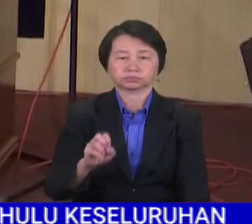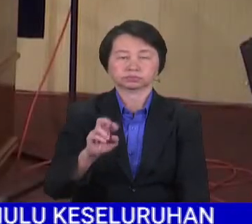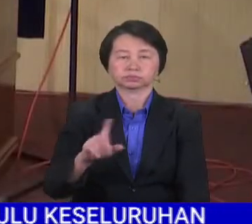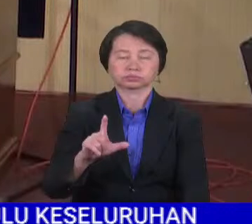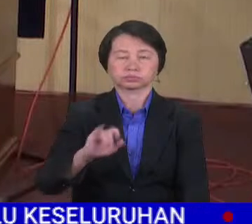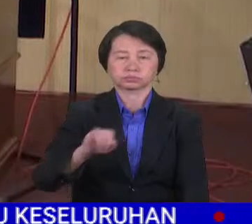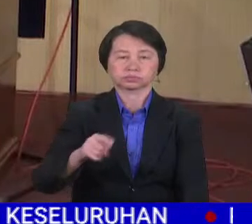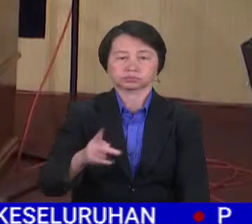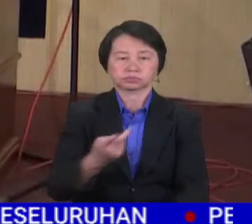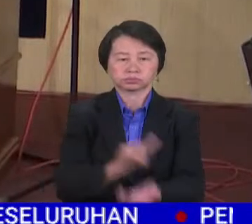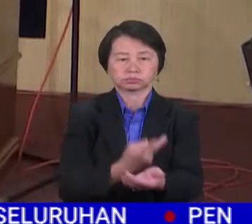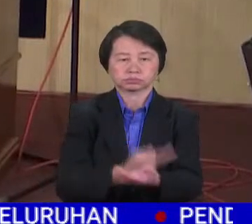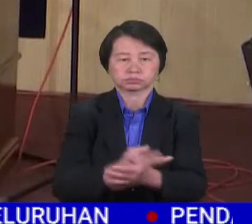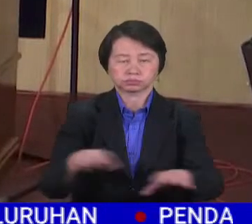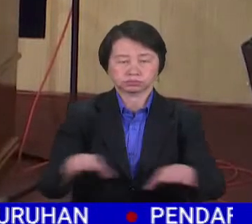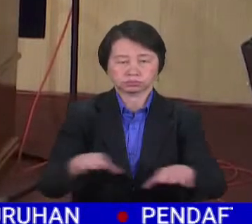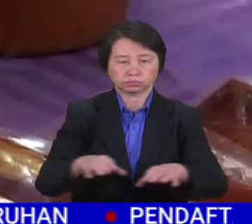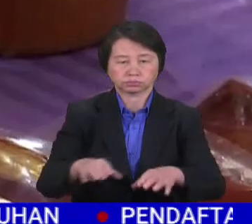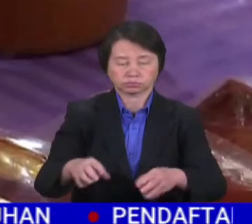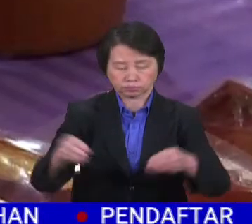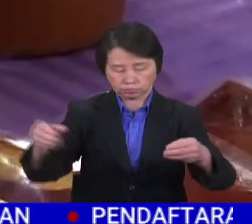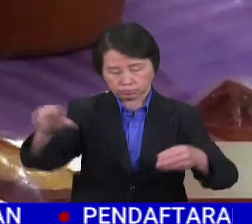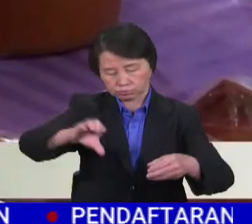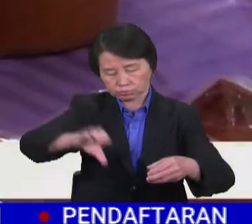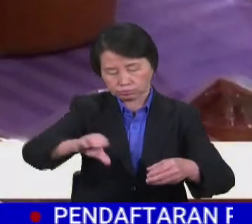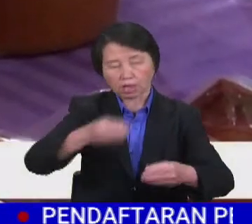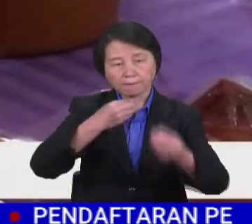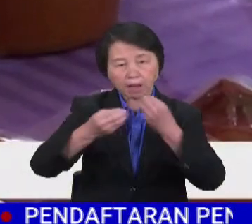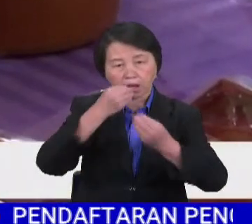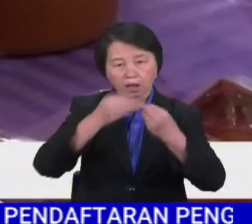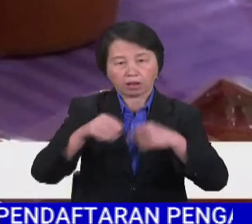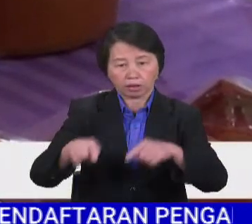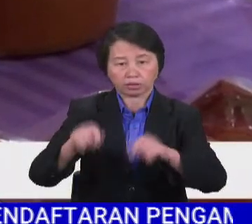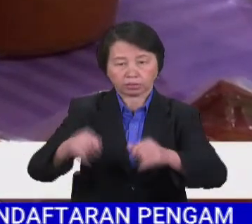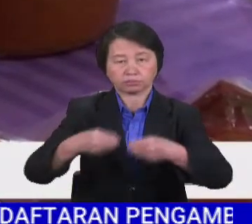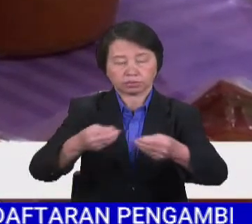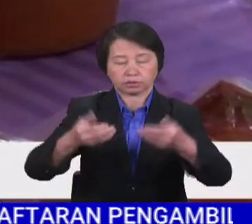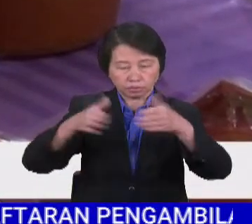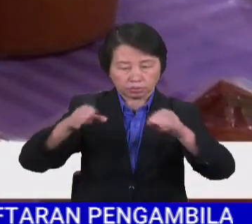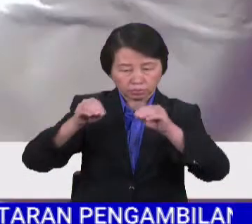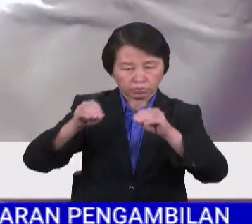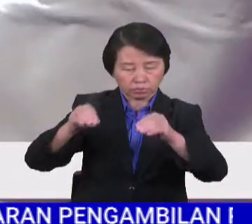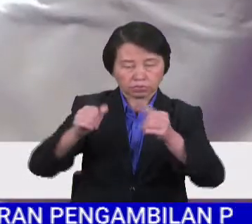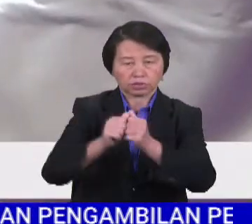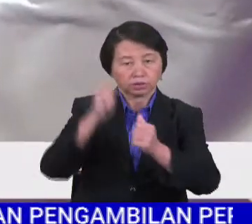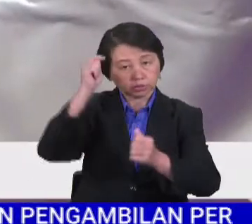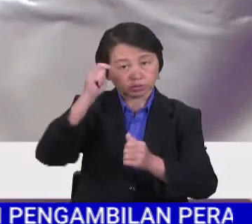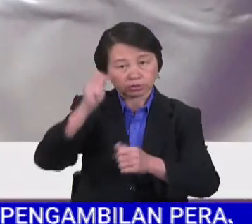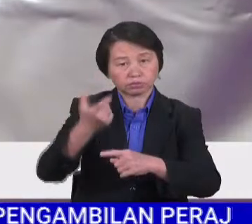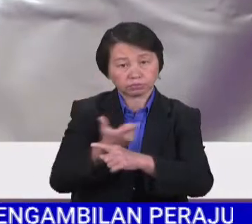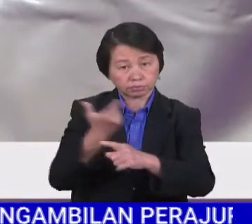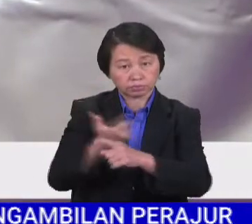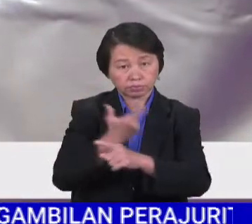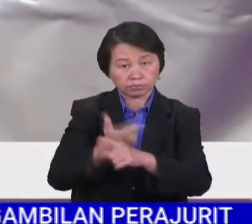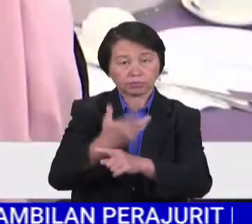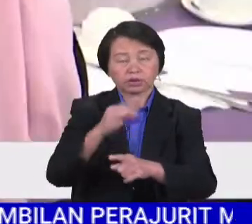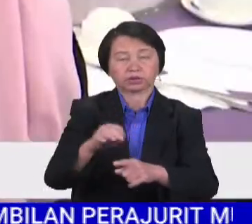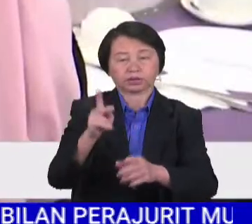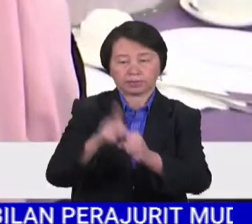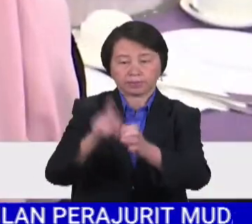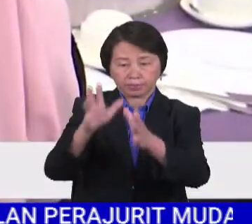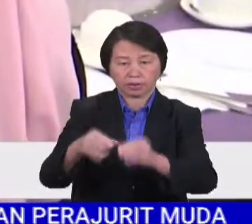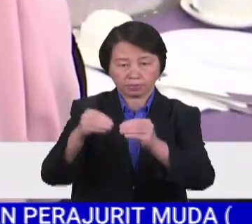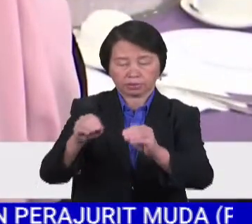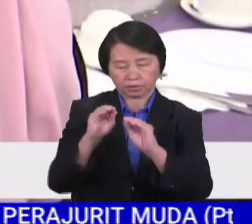khusus kemahiran pembuatan variasi perencah makanan ini bukan sahaja memberi pendedahan mengenai teori dan partikel malah para